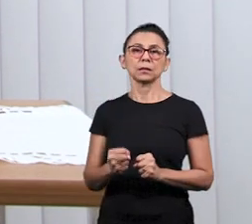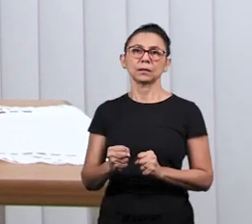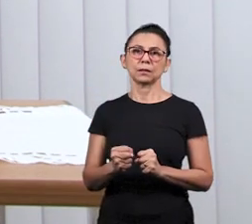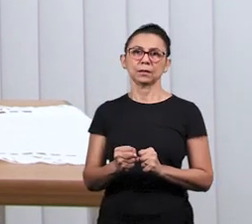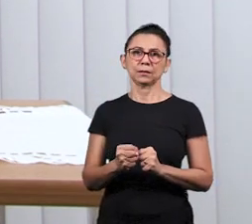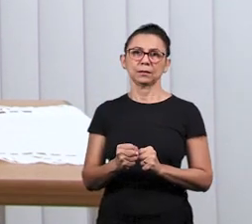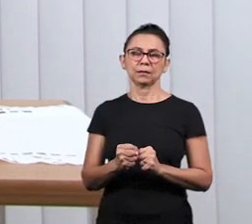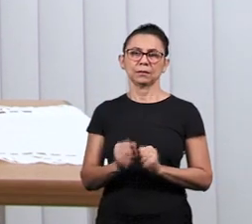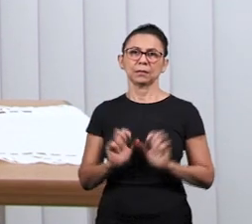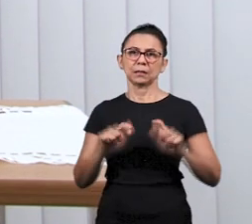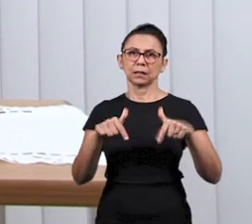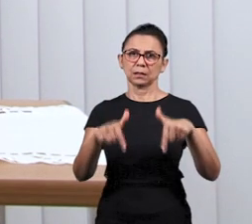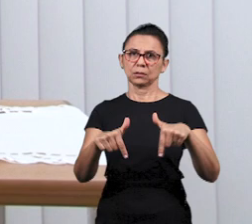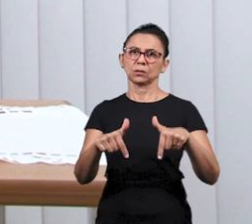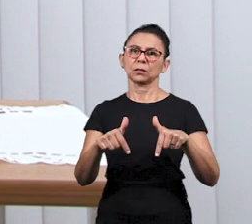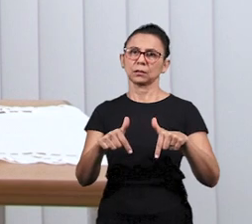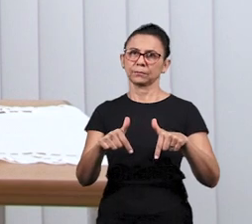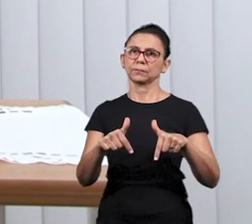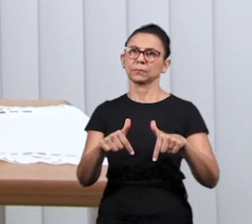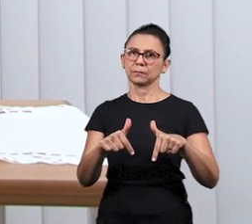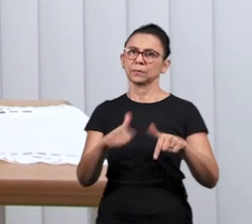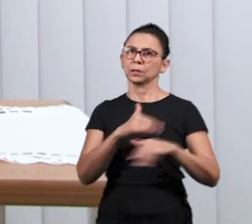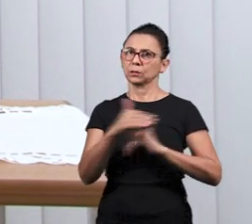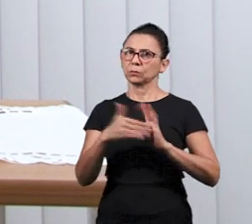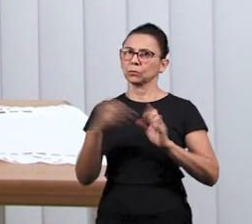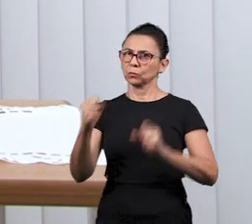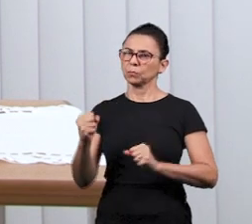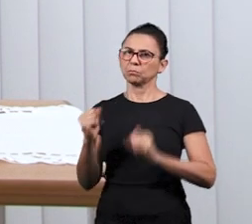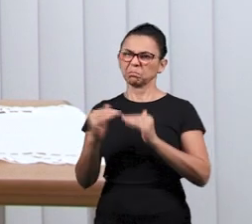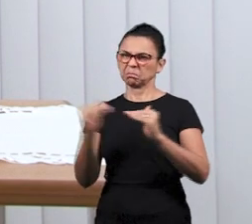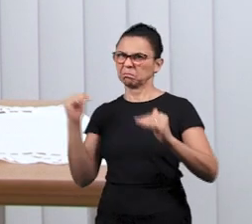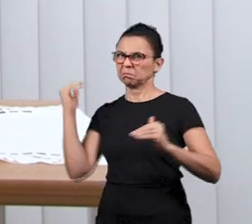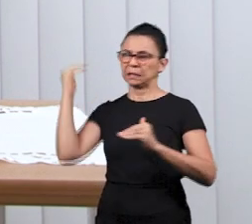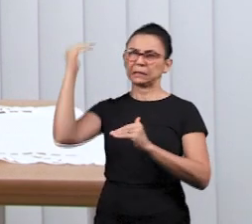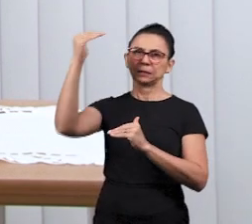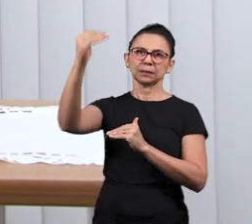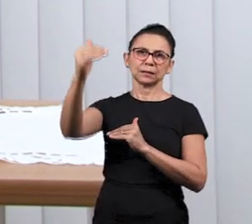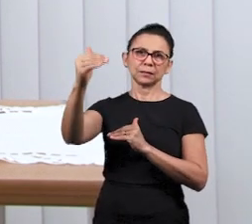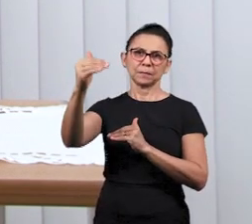добро для нас, Он может сделать намного больше.